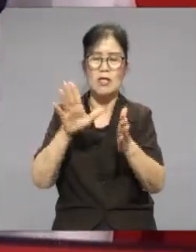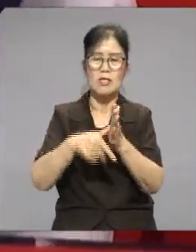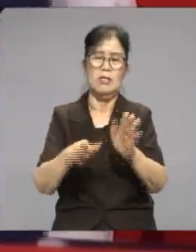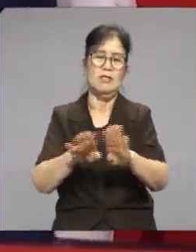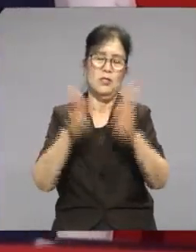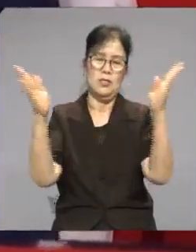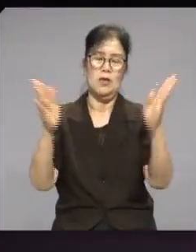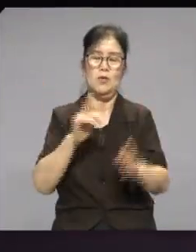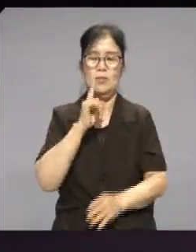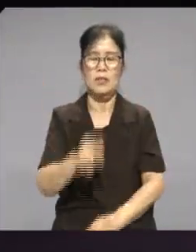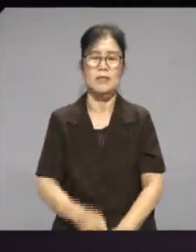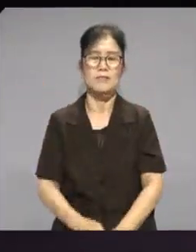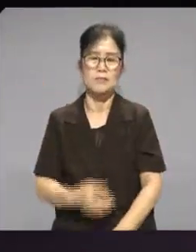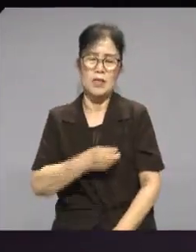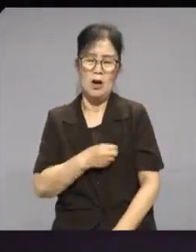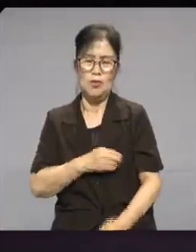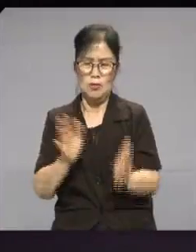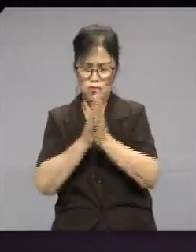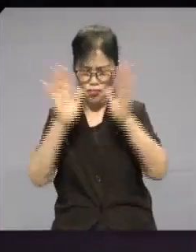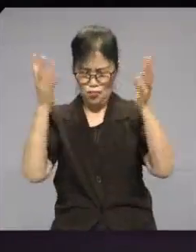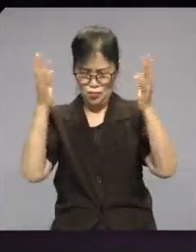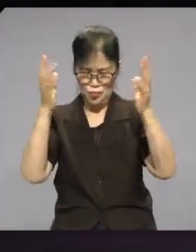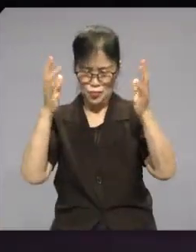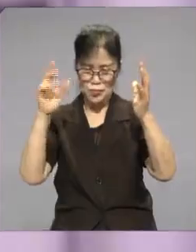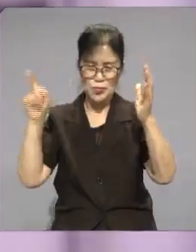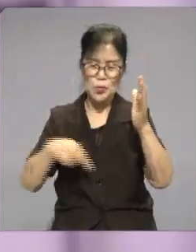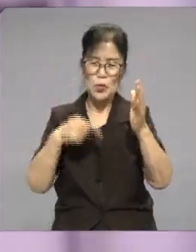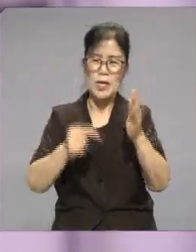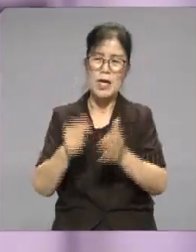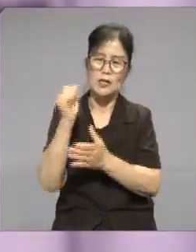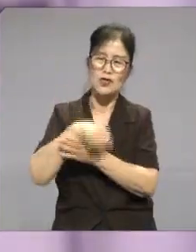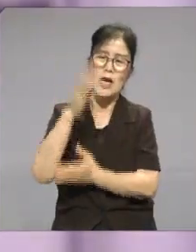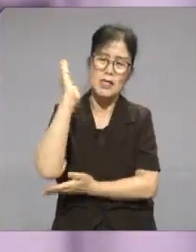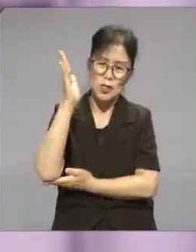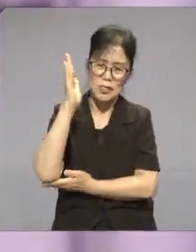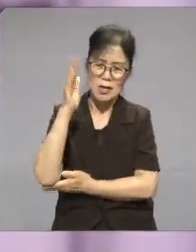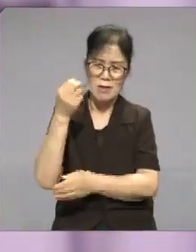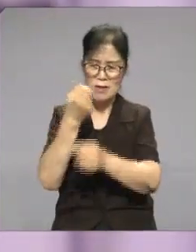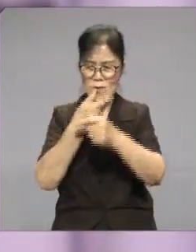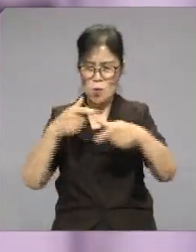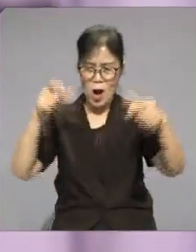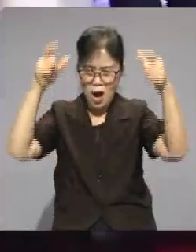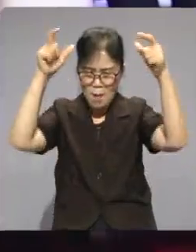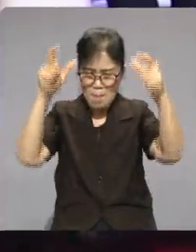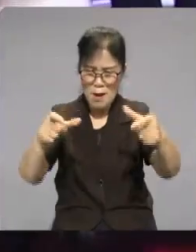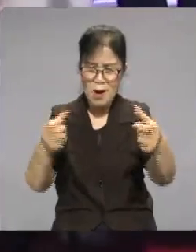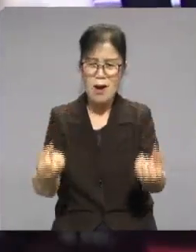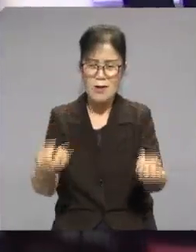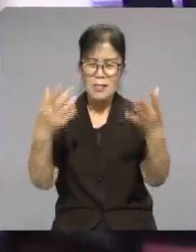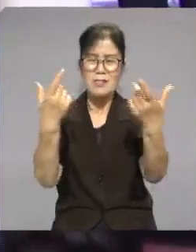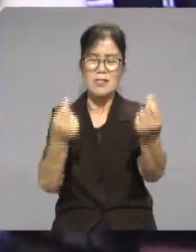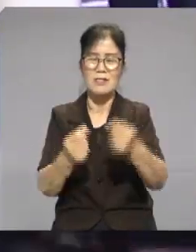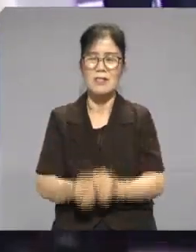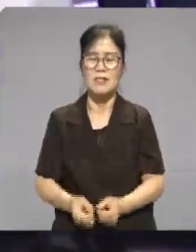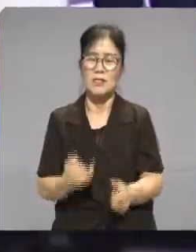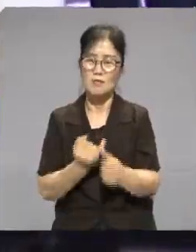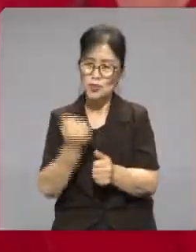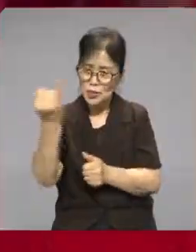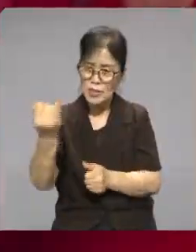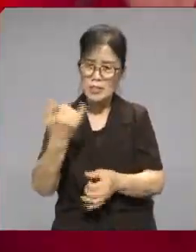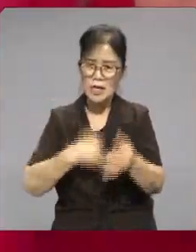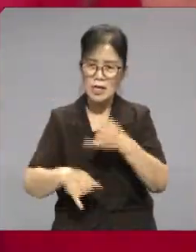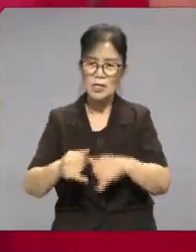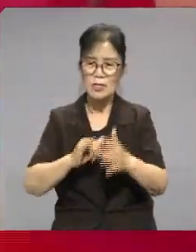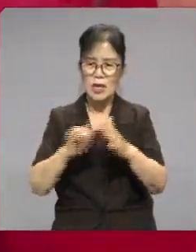겨냥했습니다. 당원들의 열렬한 환호 속에 진행된 수락 연설은 대관식을 연상케 했습니다. 현장엔 부인 멜라니아와 자녀 등